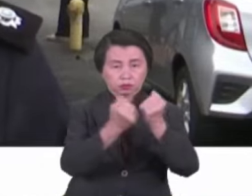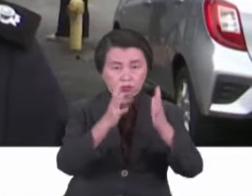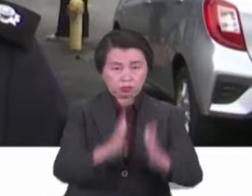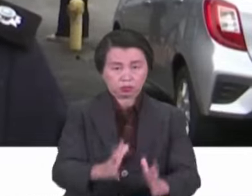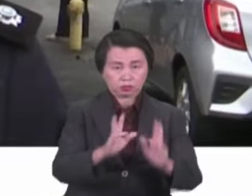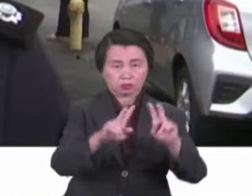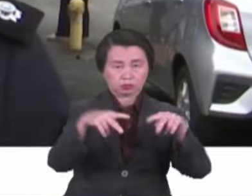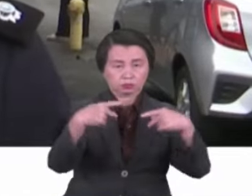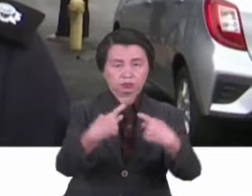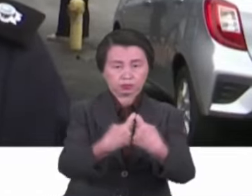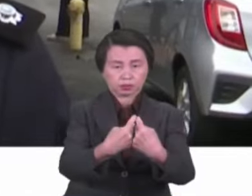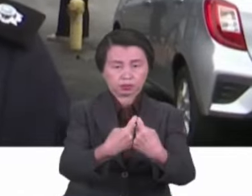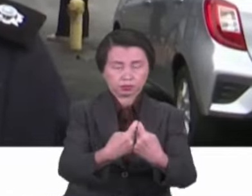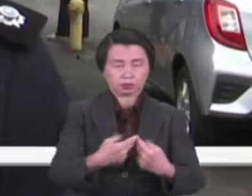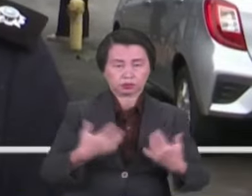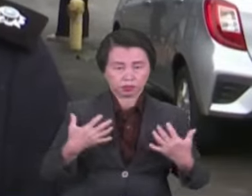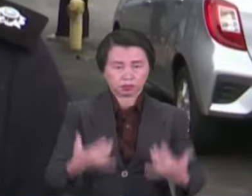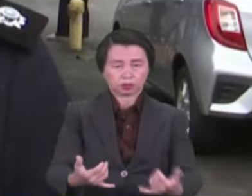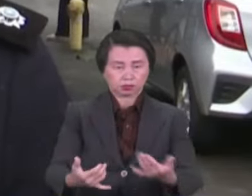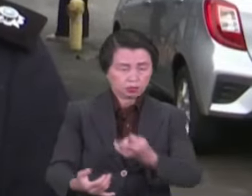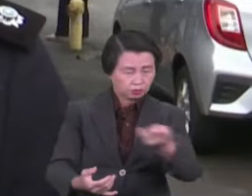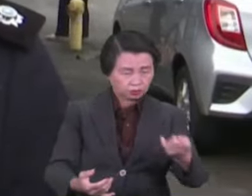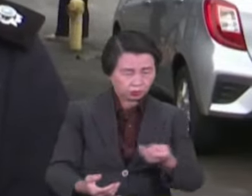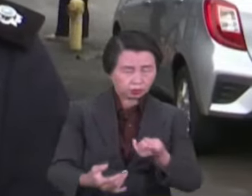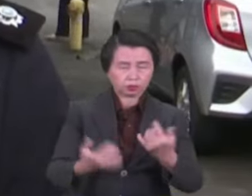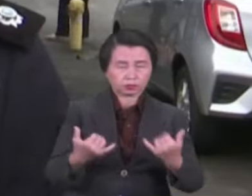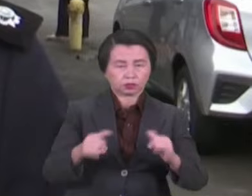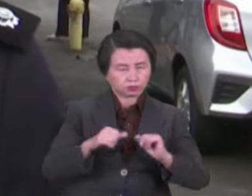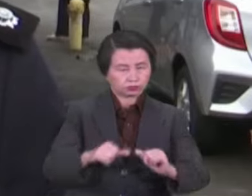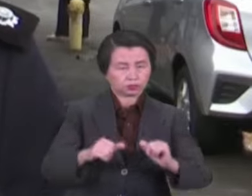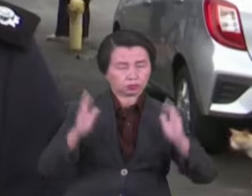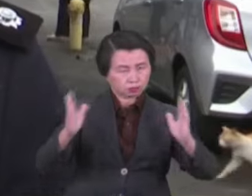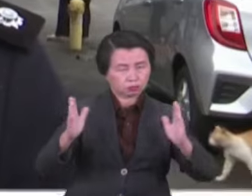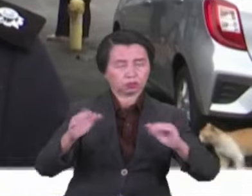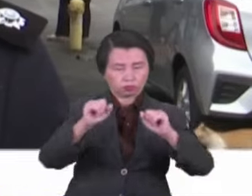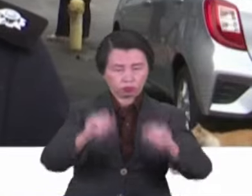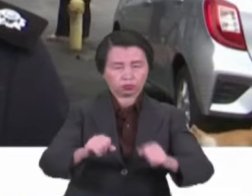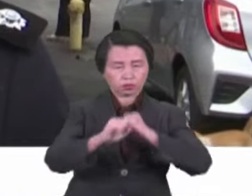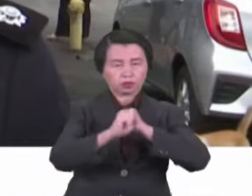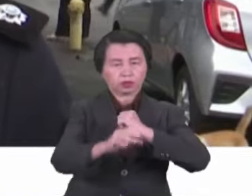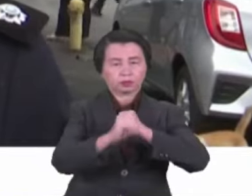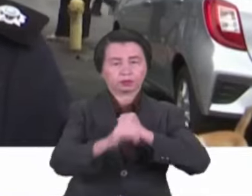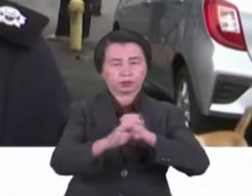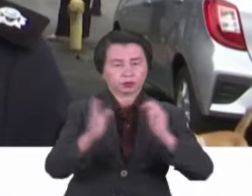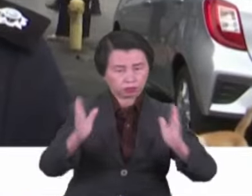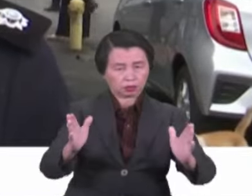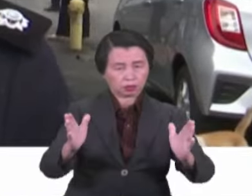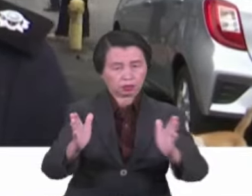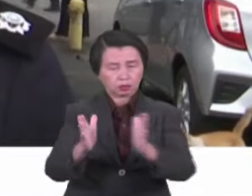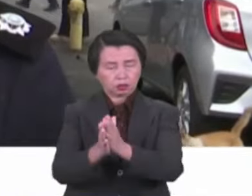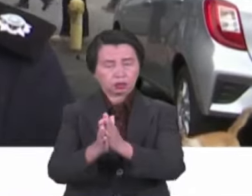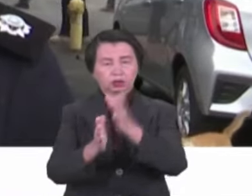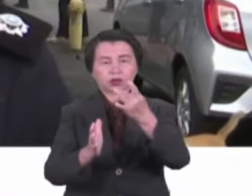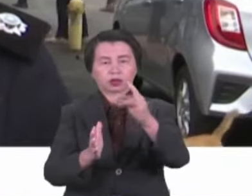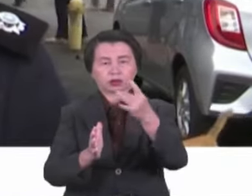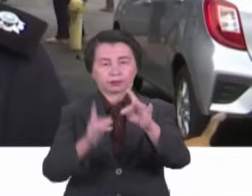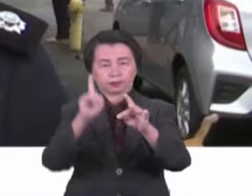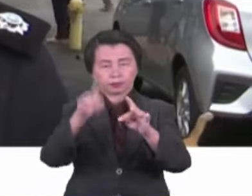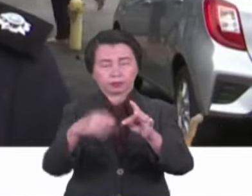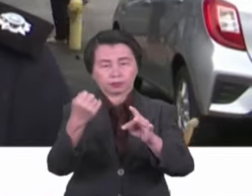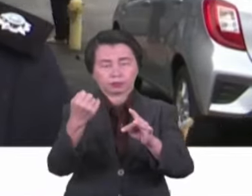parti yang sekarang ini masih lagi dalam tempoh berkempen. Tempoh berkempen sehingga 18 hari